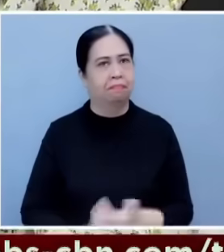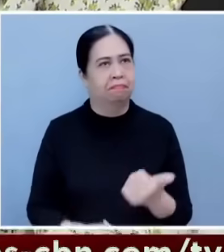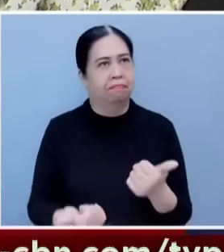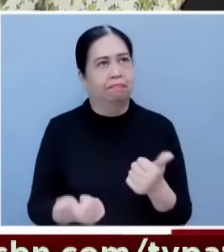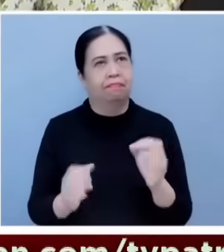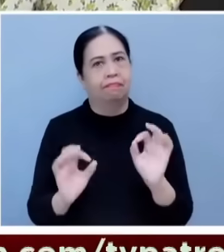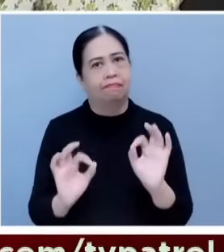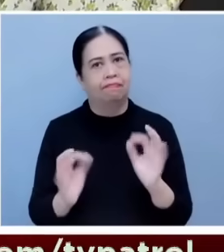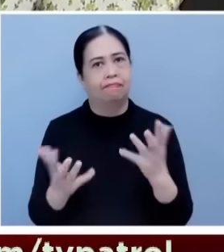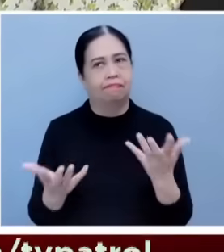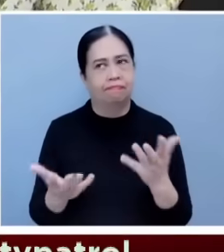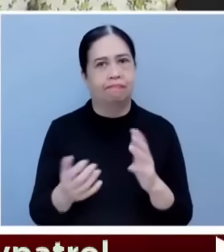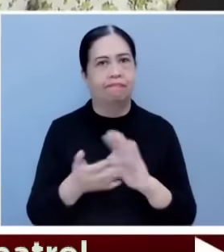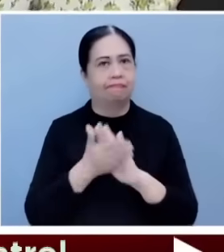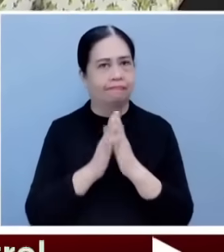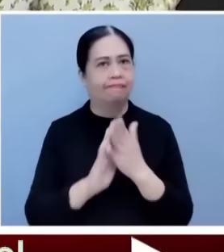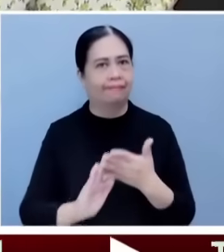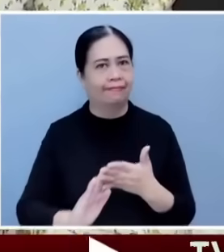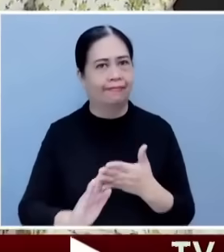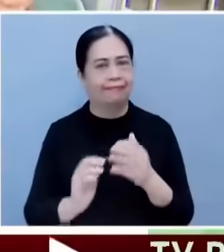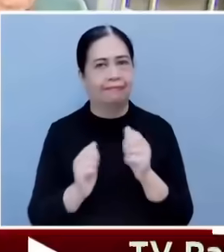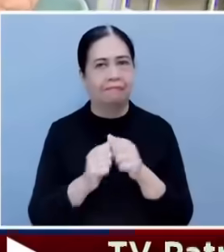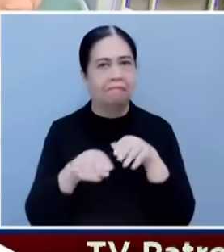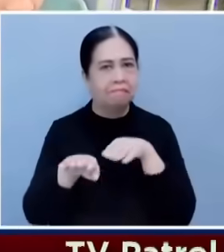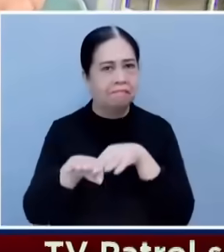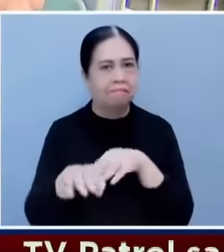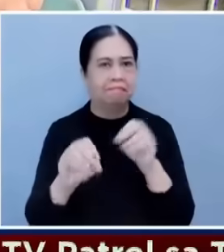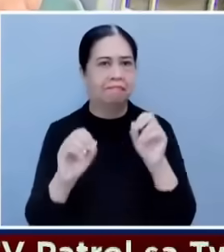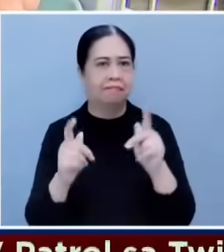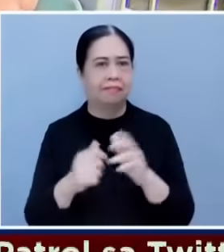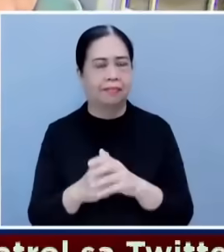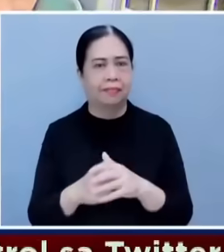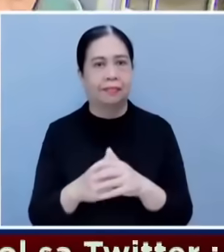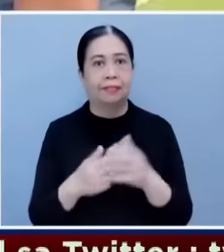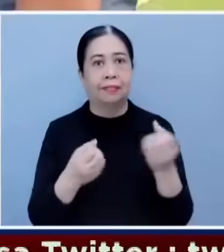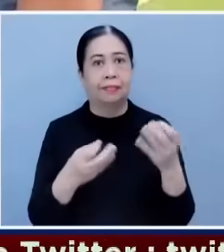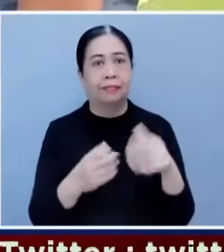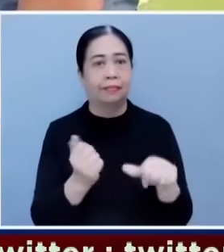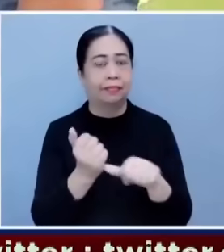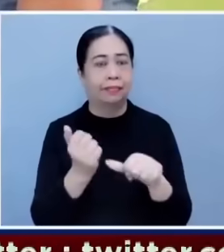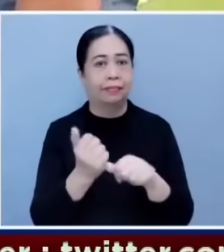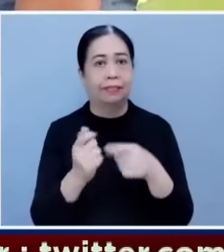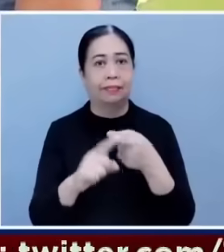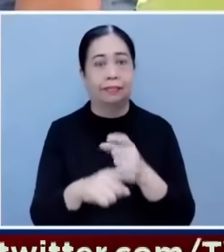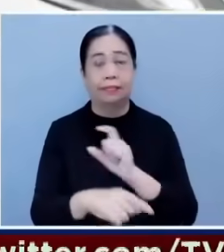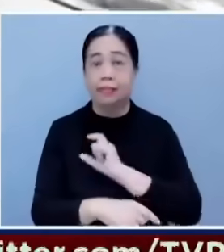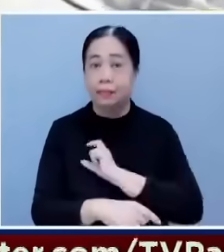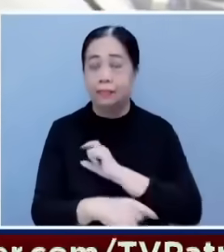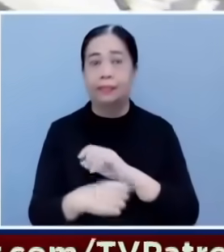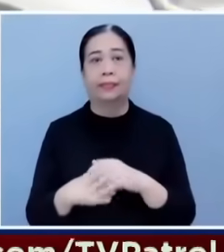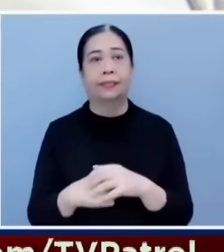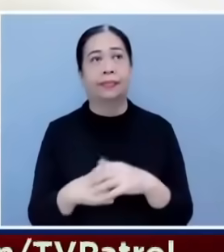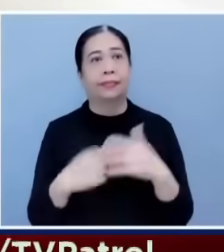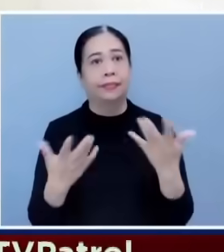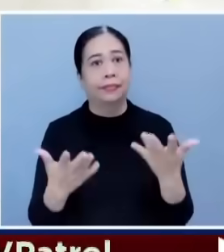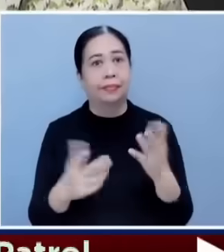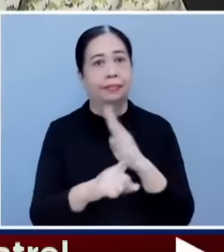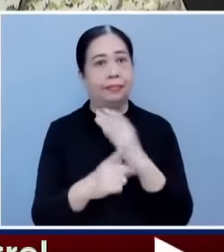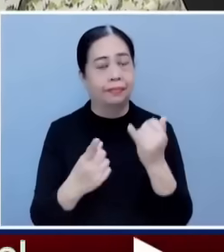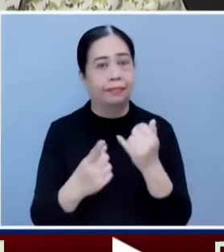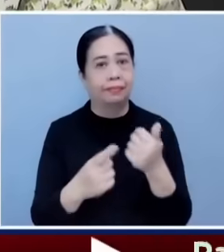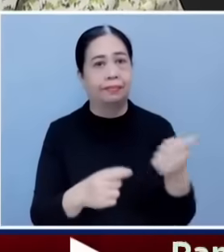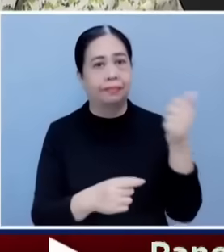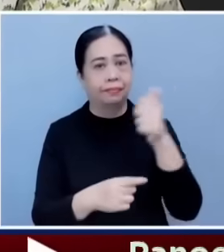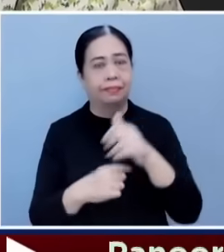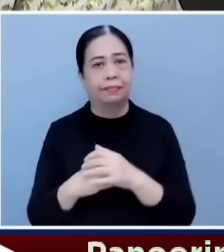naman po tayo, peaceful pa naman po, pati traffic, okay pa naman. Saka madami po tayo mga assistance from the police, yung mga barangay multipliers. We're